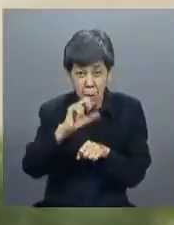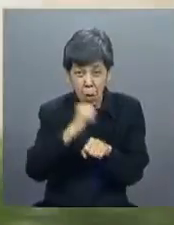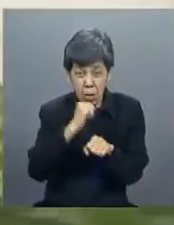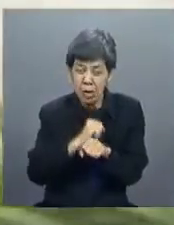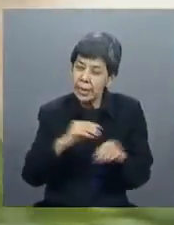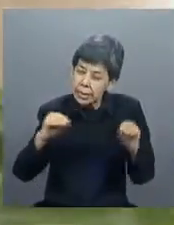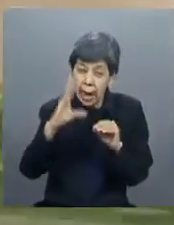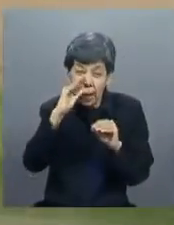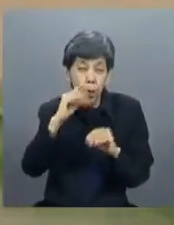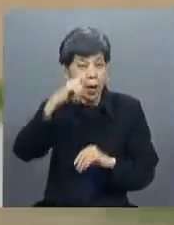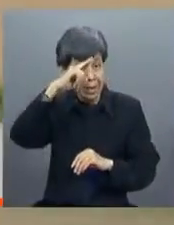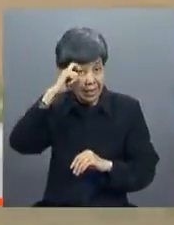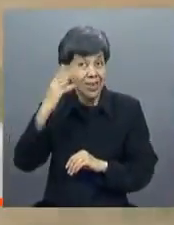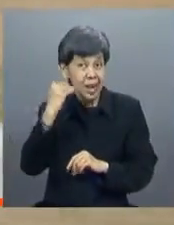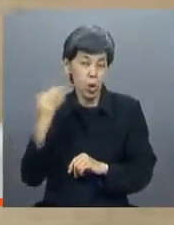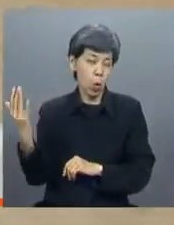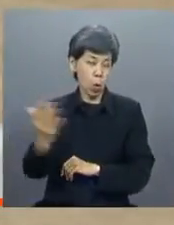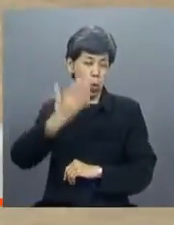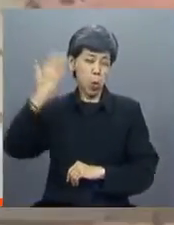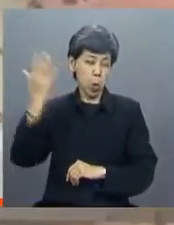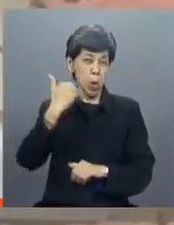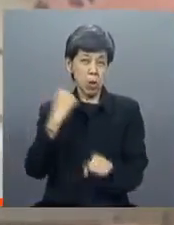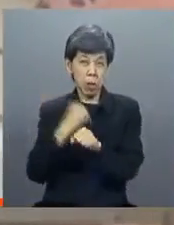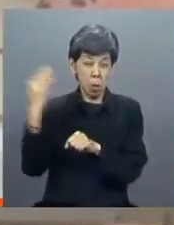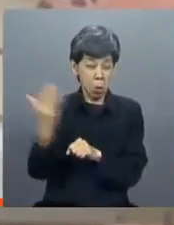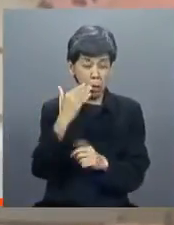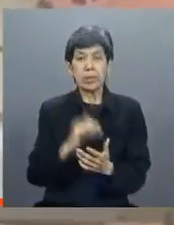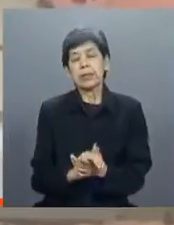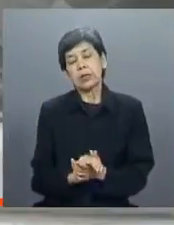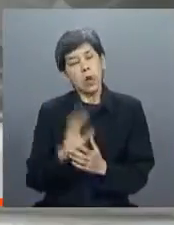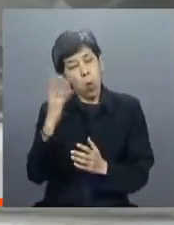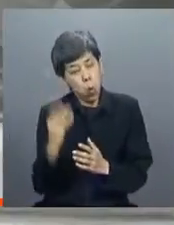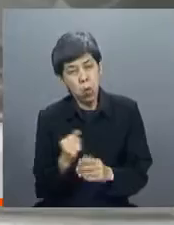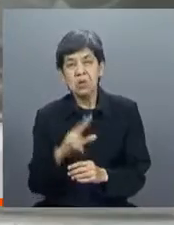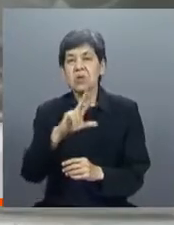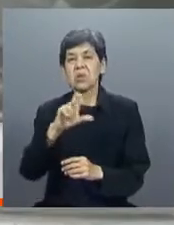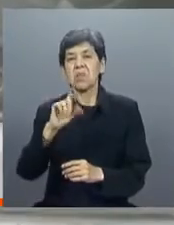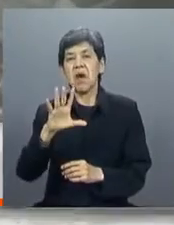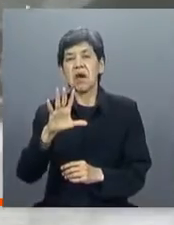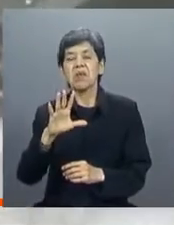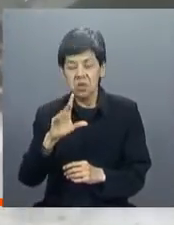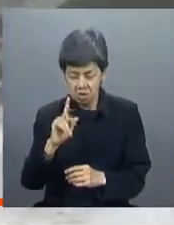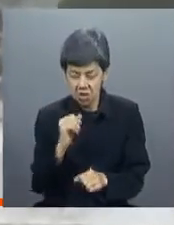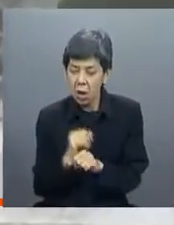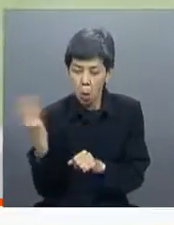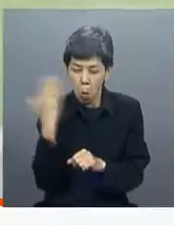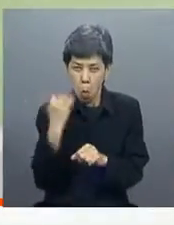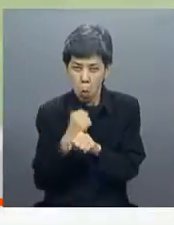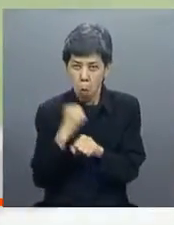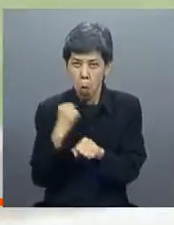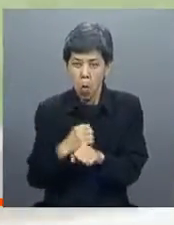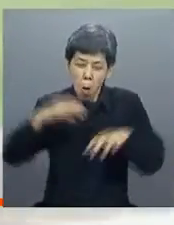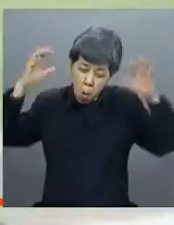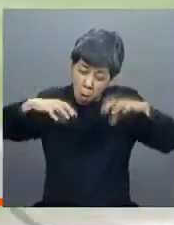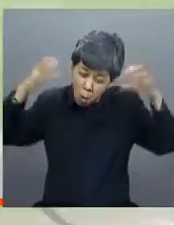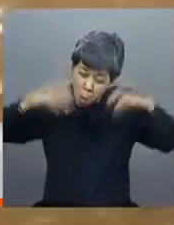งใกล้ค่ำของวันเสาร์ที่ผ่านมาค่ะซึ่งพายุลูกนี้มีความเร็ว325กิโลเมตรต่อชั่วโมงทำให้เกิดฝนต